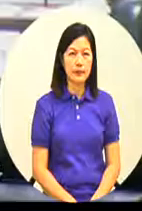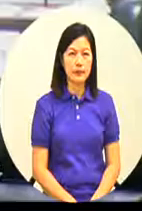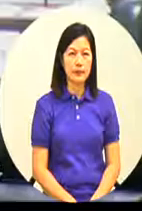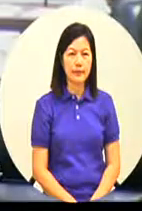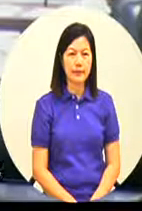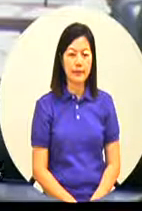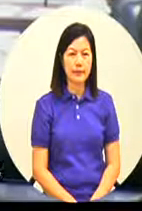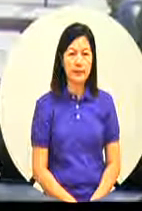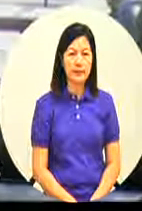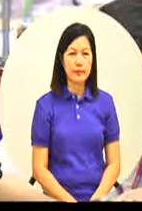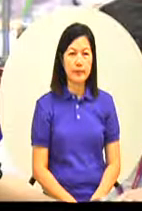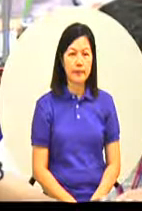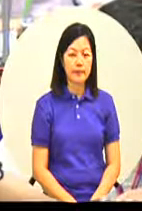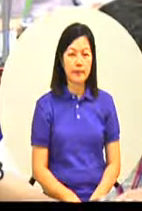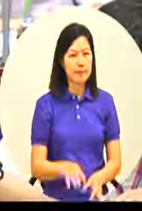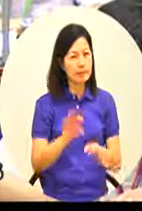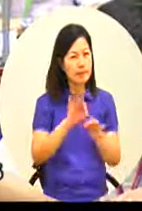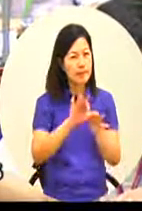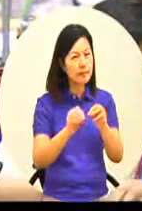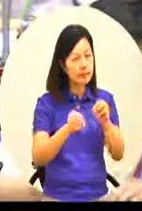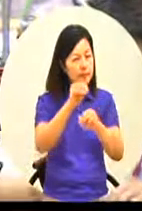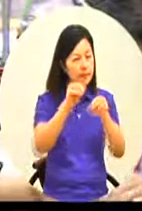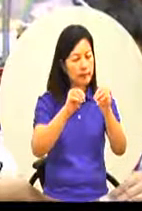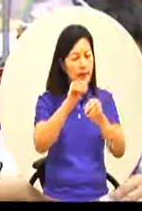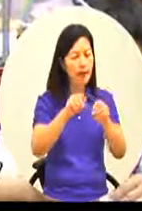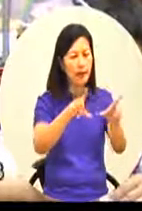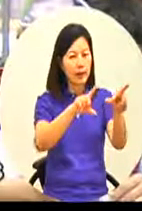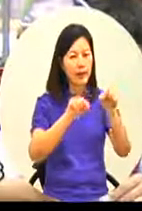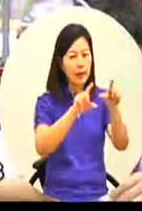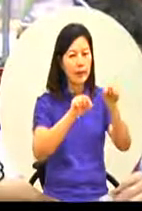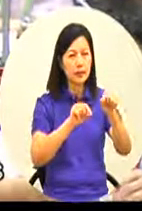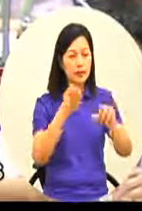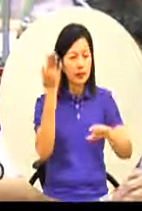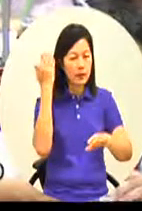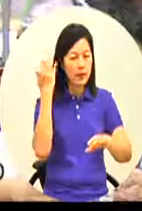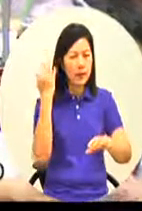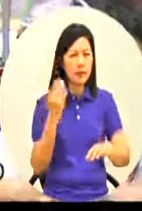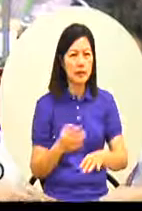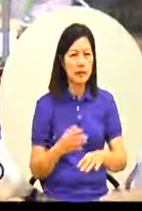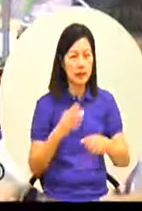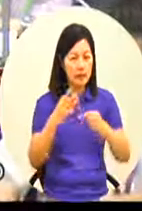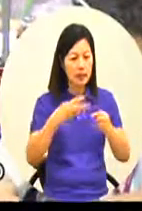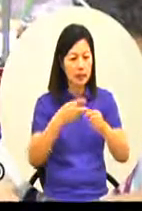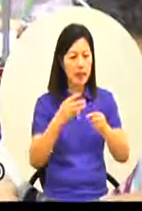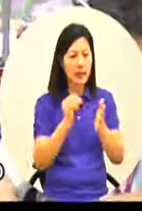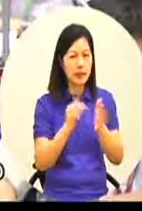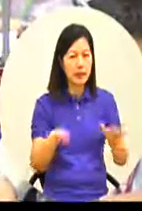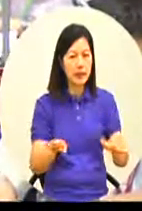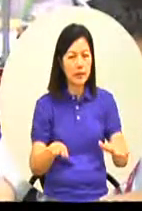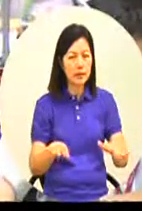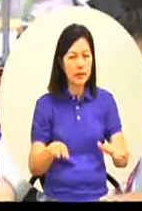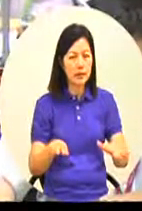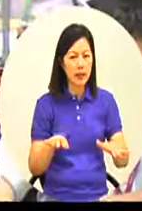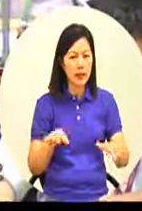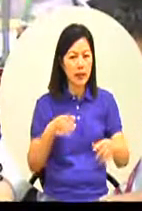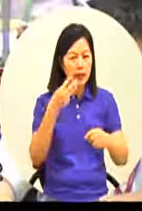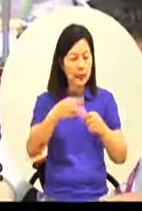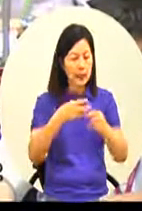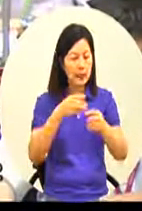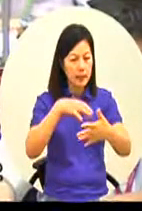这个涨幅的一个调整，它是根据过去三年来它里面的这三年的一